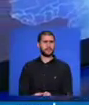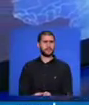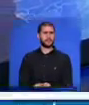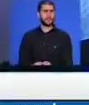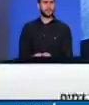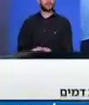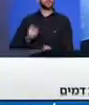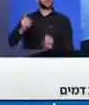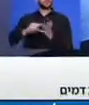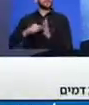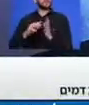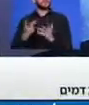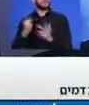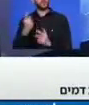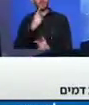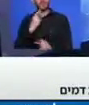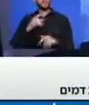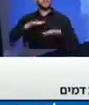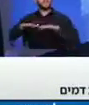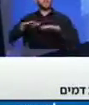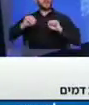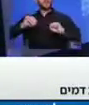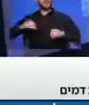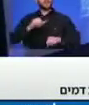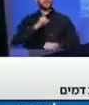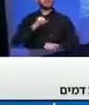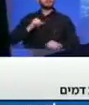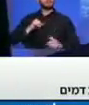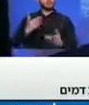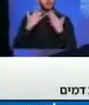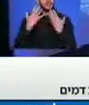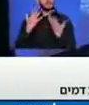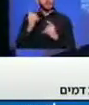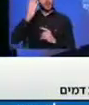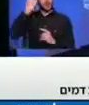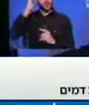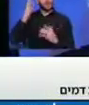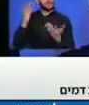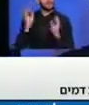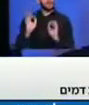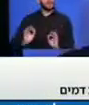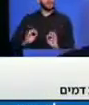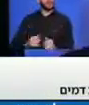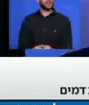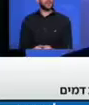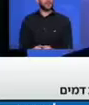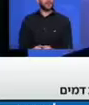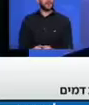למה הוא מתכוון שאומר ממשלה ריבונית ועצבאית? בוא נסביר למי שלא מכיר את הדינמיקות כן. באזור הזה.